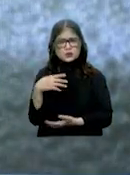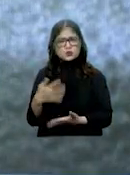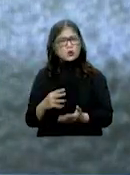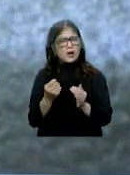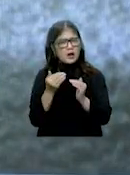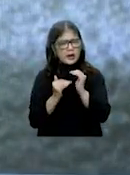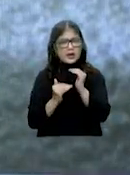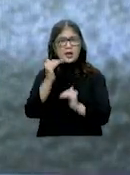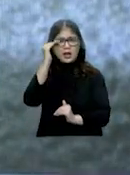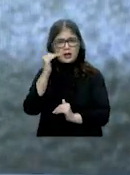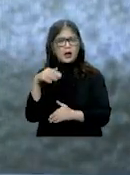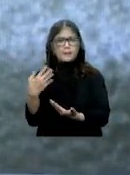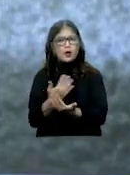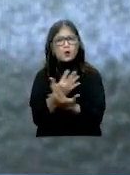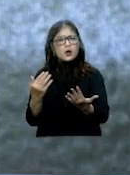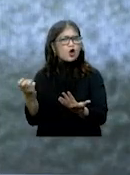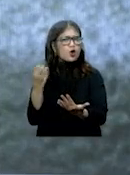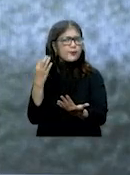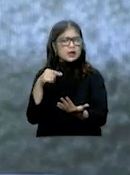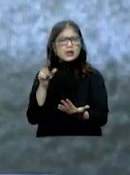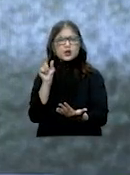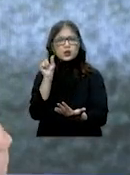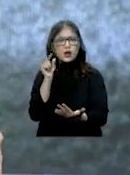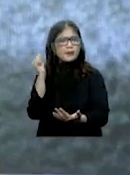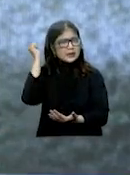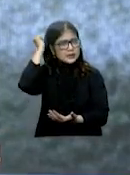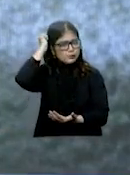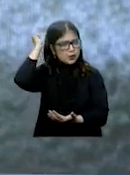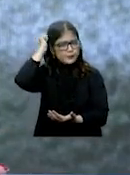atas Apa komentar warga terutama ibu-ibu berikutnya